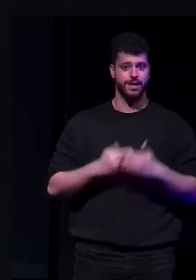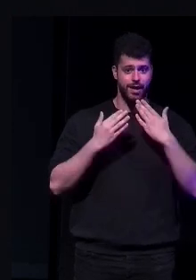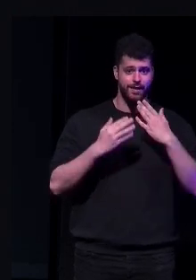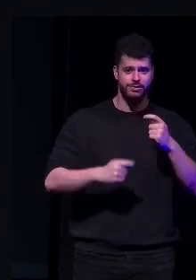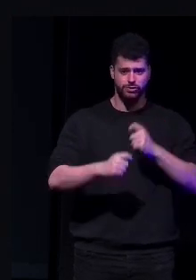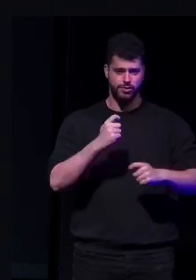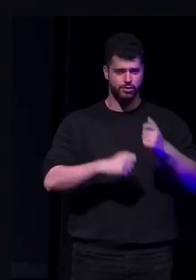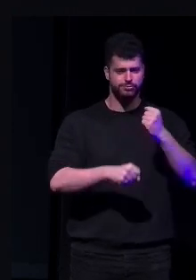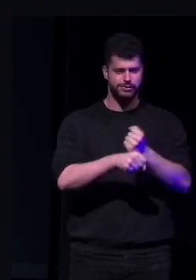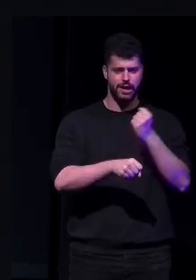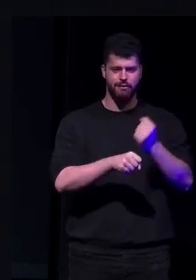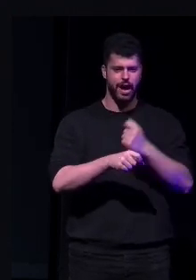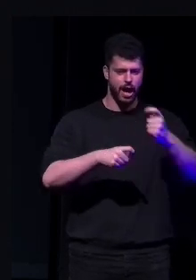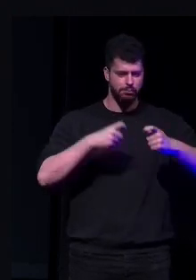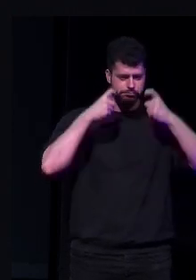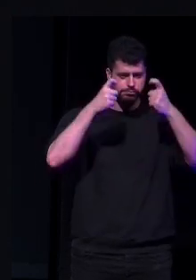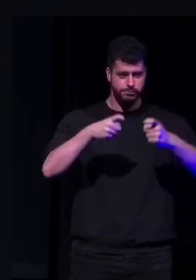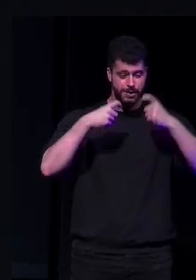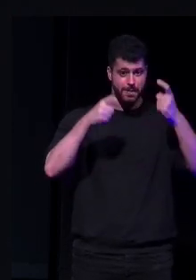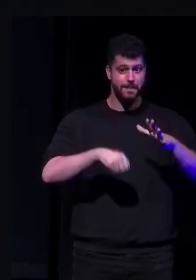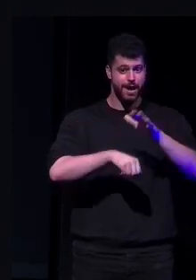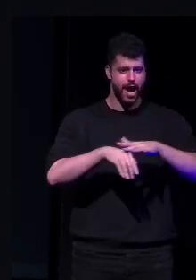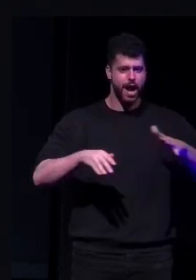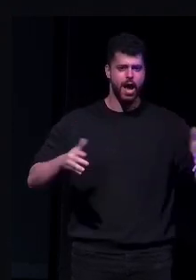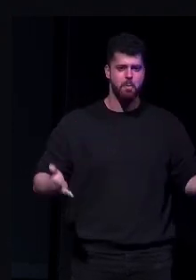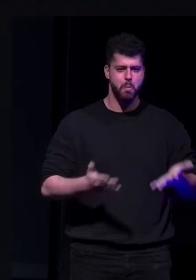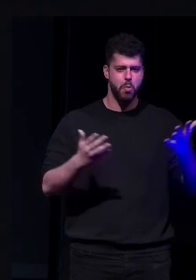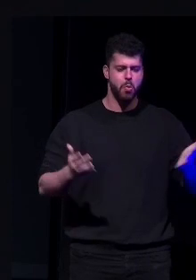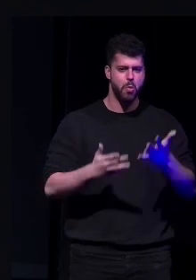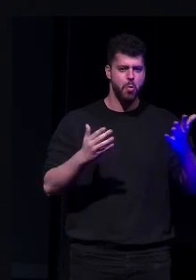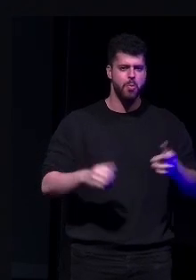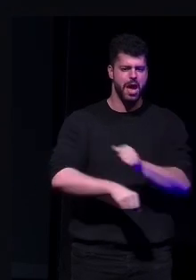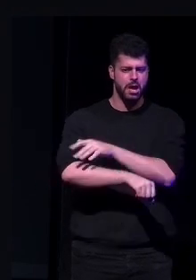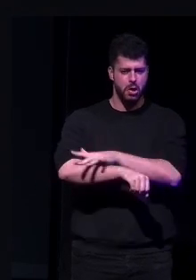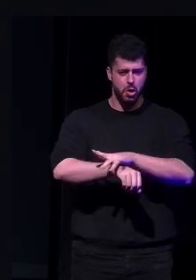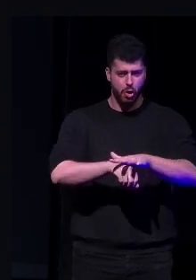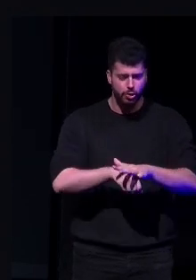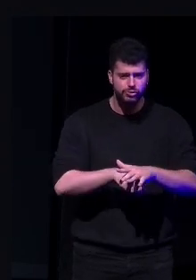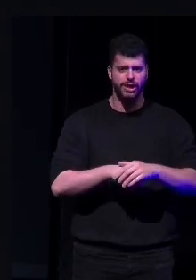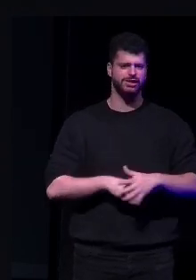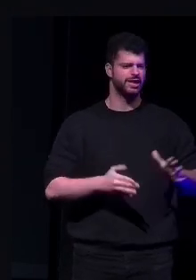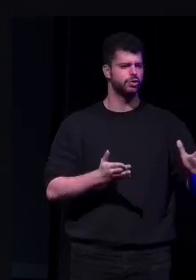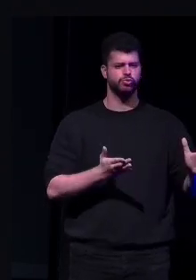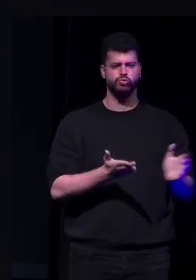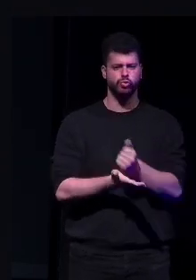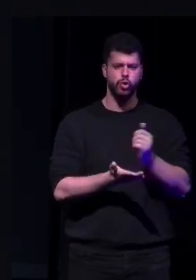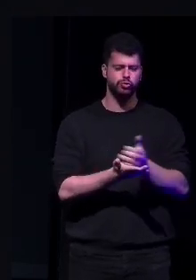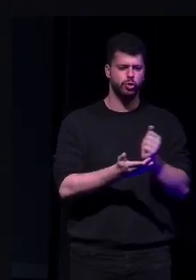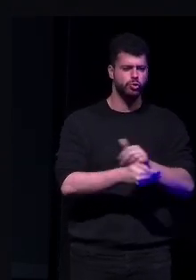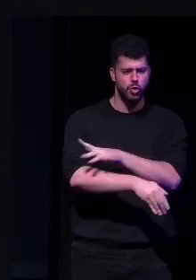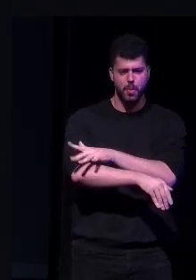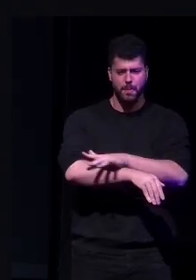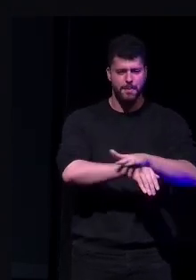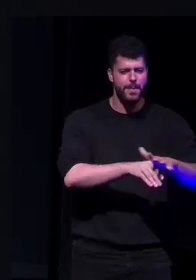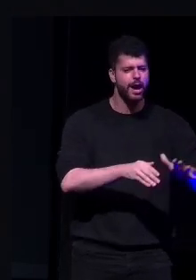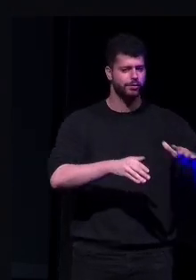hem treballat incansablement per promoure les nostres costes, els nostres ports i tot el que ofereix el mar de la Costa Brava i Catalunya